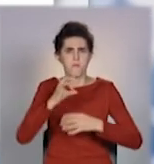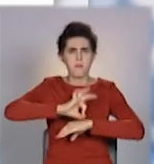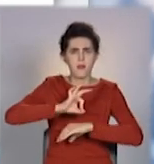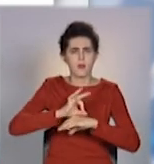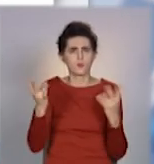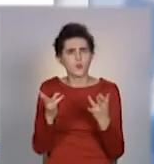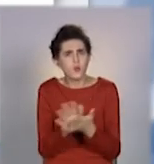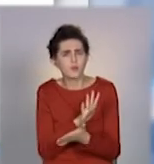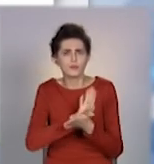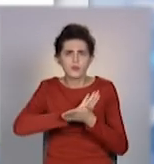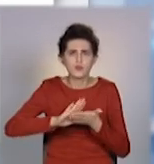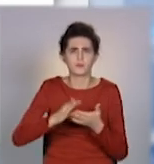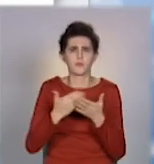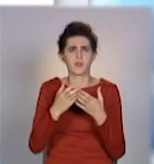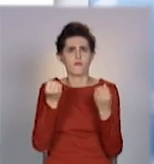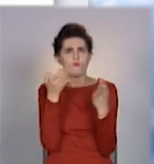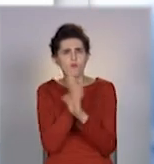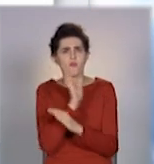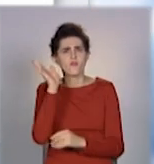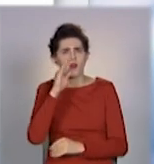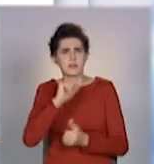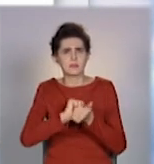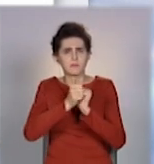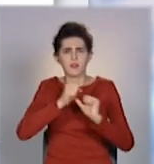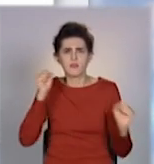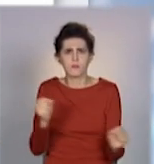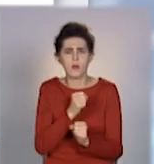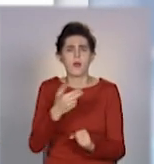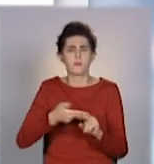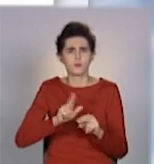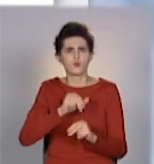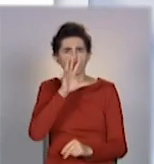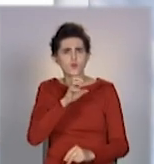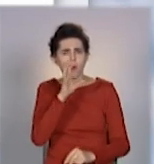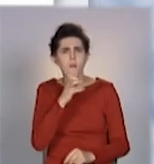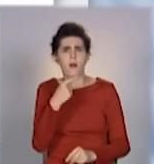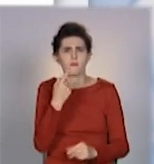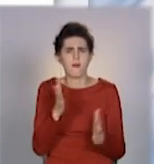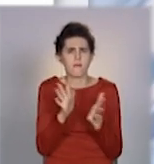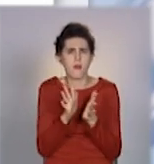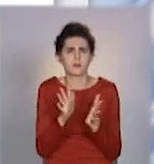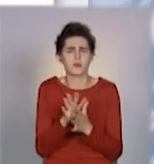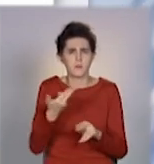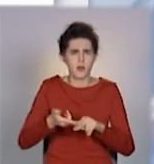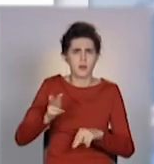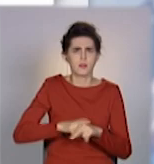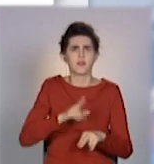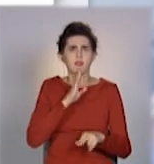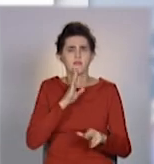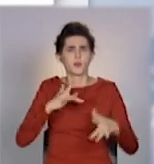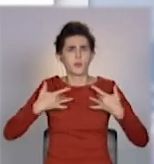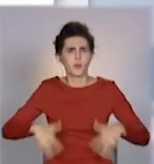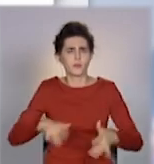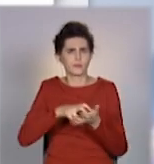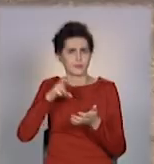чтобы убрать, да и просто нормально освежить воду невозможно. Пес сидит раной в едкой грязи. Это было последней каплей. Уволилась, трясутся